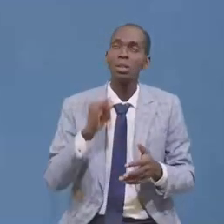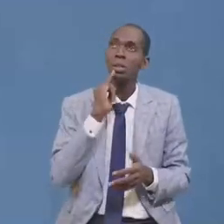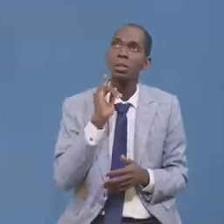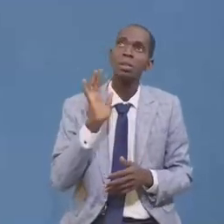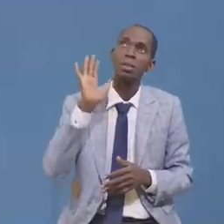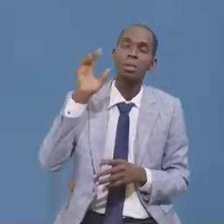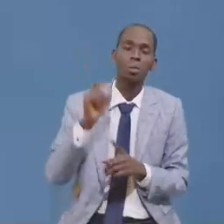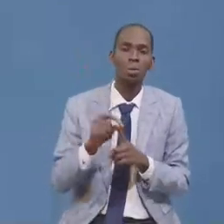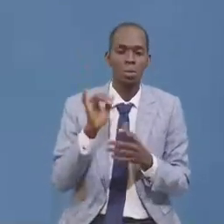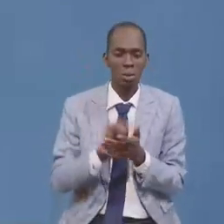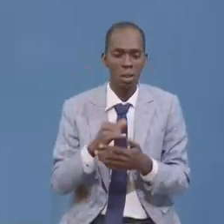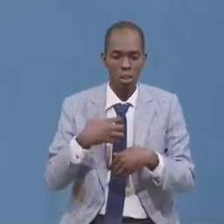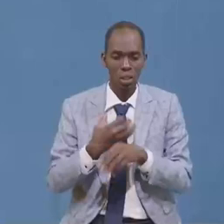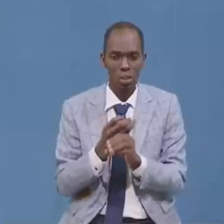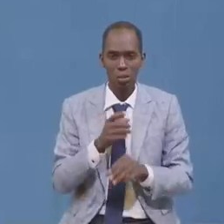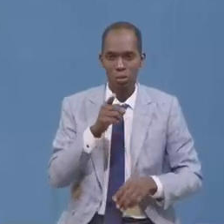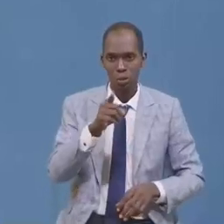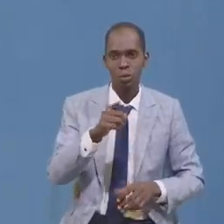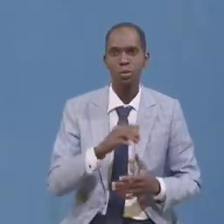C'est la parole qui t'a créé.